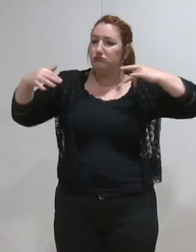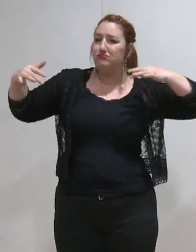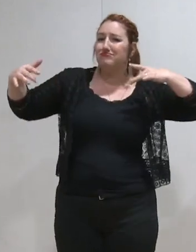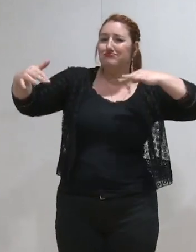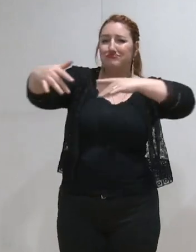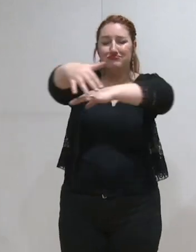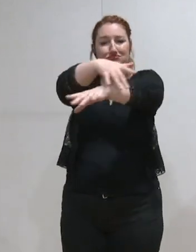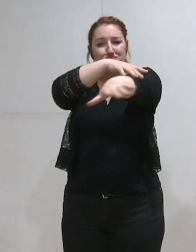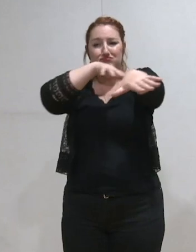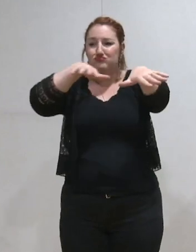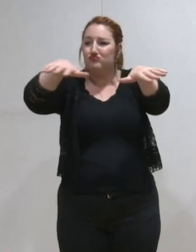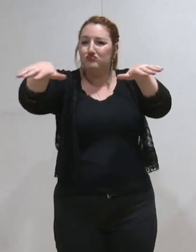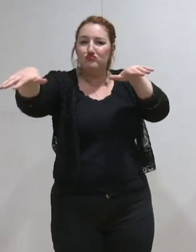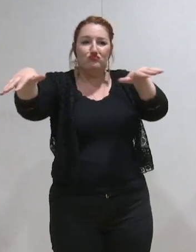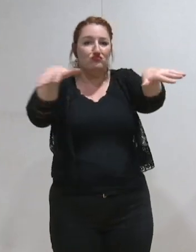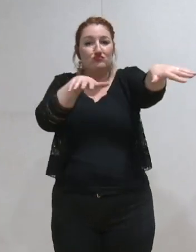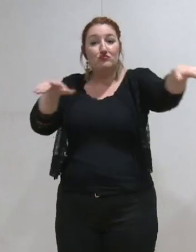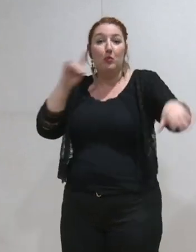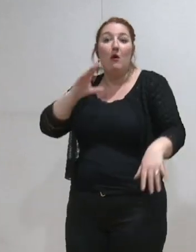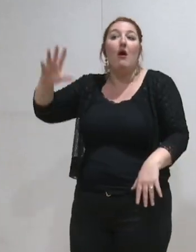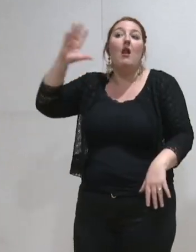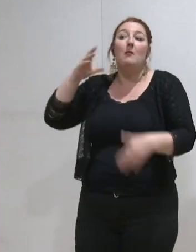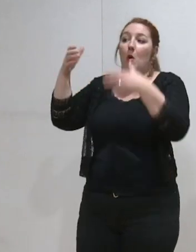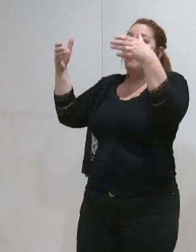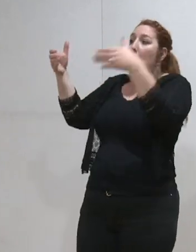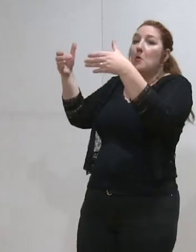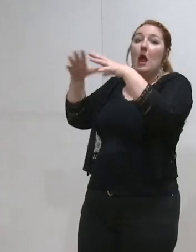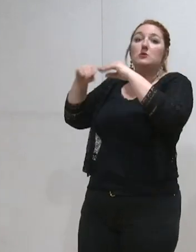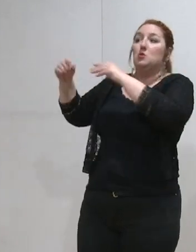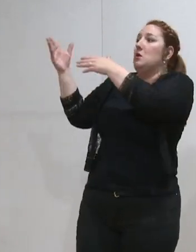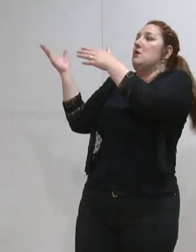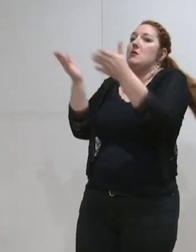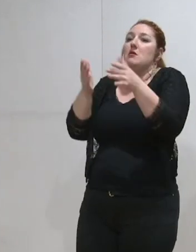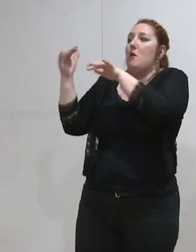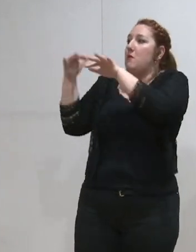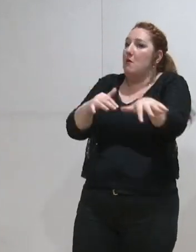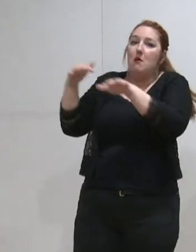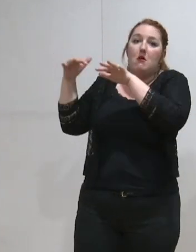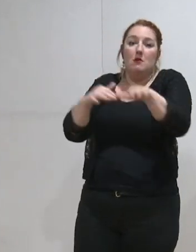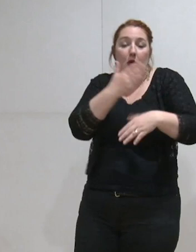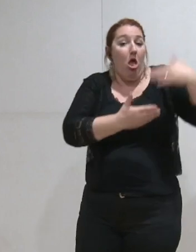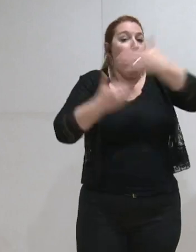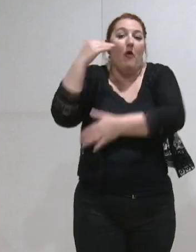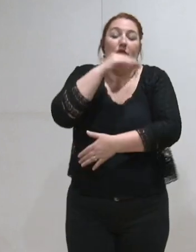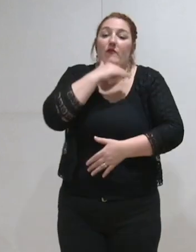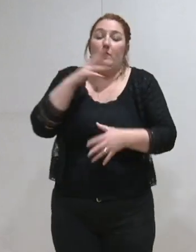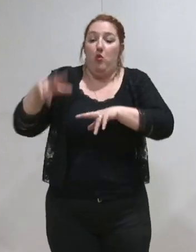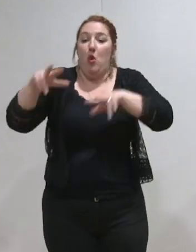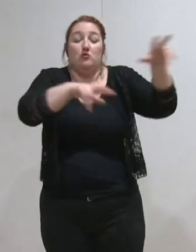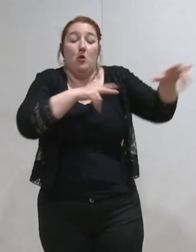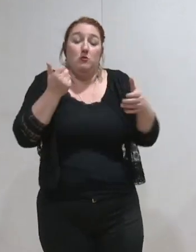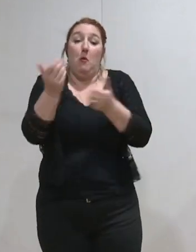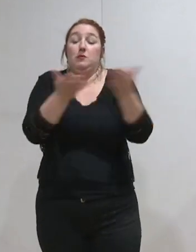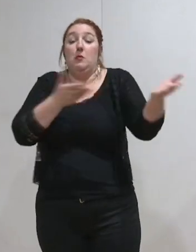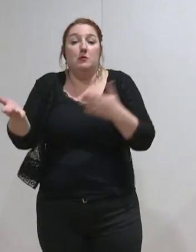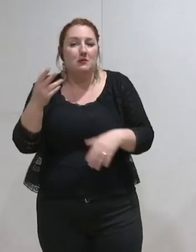répondre à des arrivées massives de population à des époques il s'est construit massivement mais aujourd'hui c'est pas en essayant